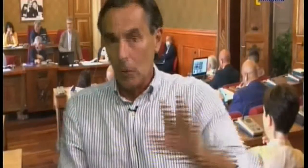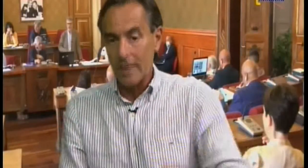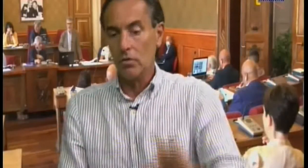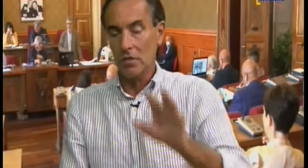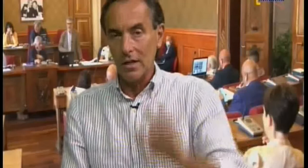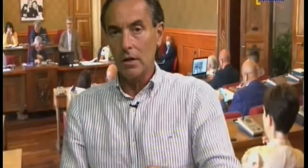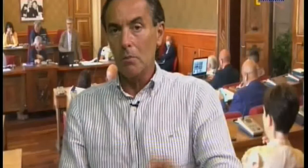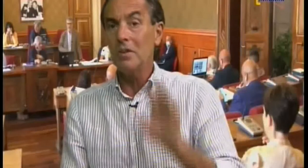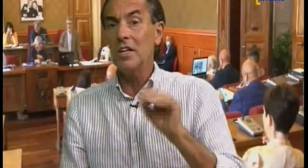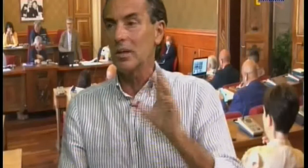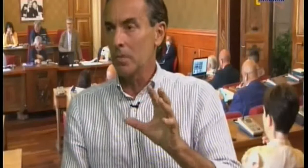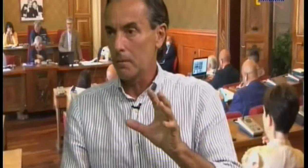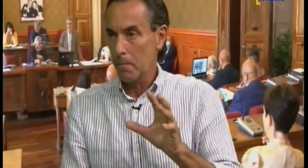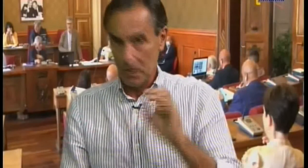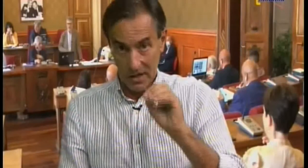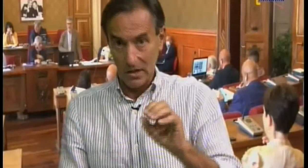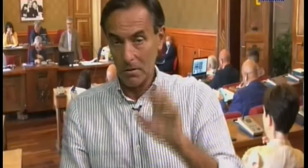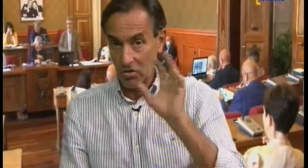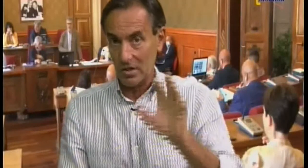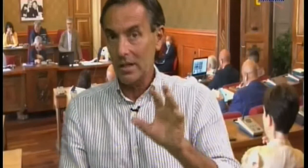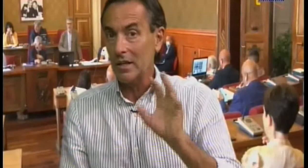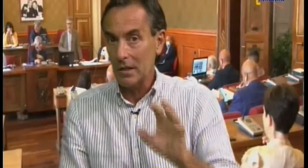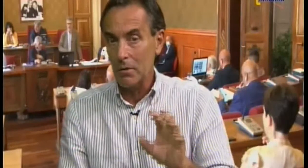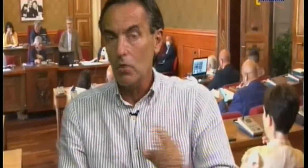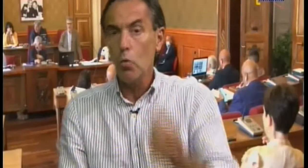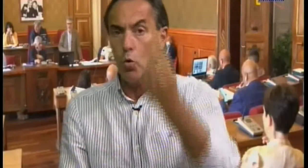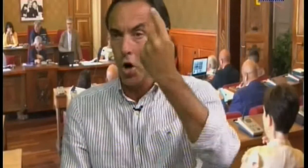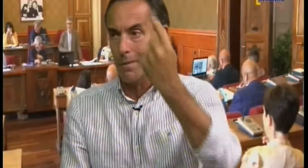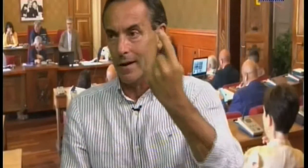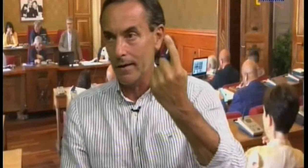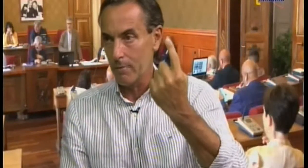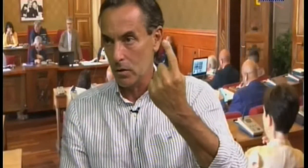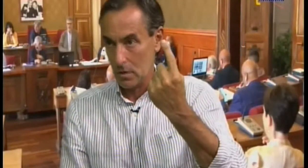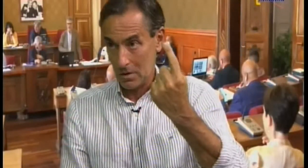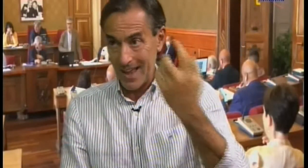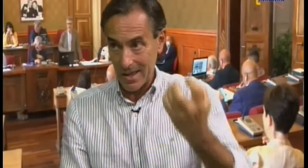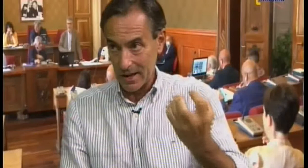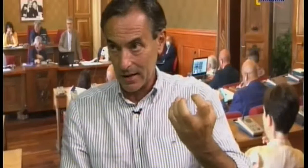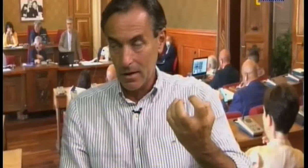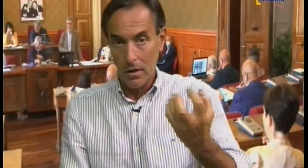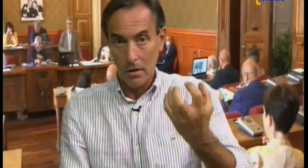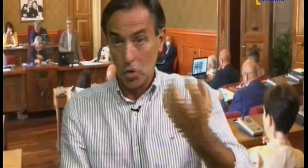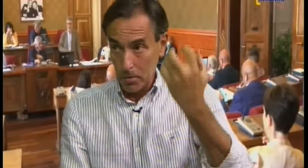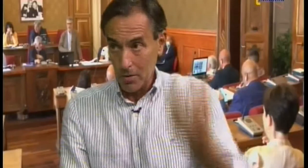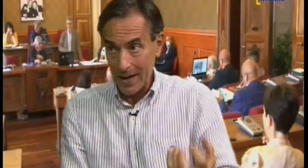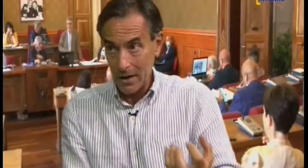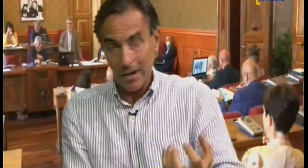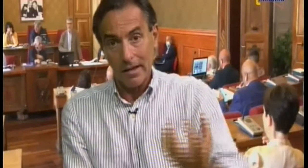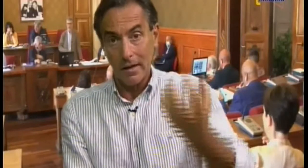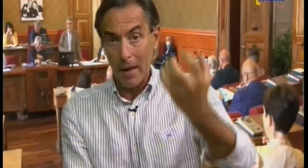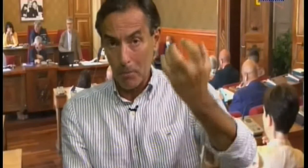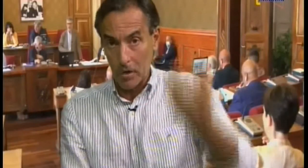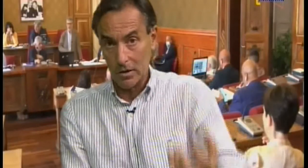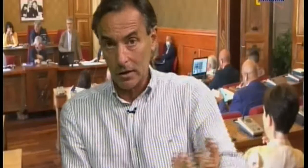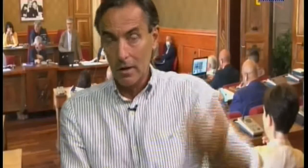che questo sindaco, ditemi, i cittadini, ditemi, un'opera degna dopo 2 anni